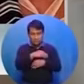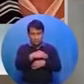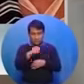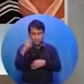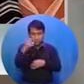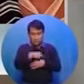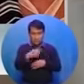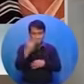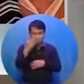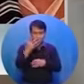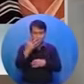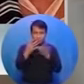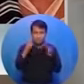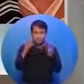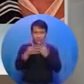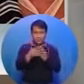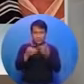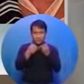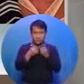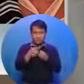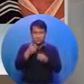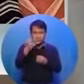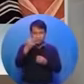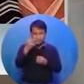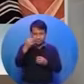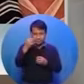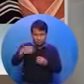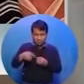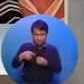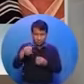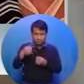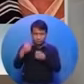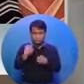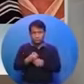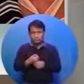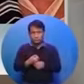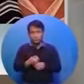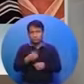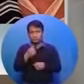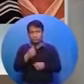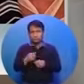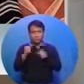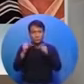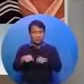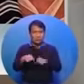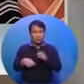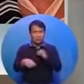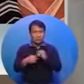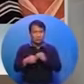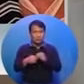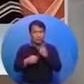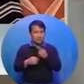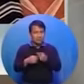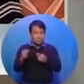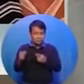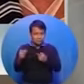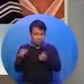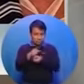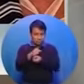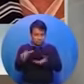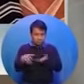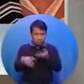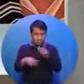around 4.5 years to 6 years imprisonment. No? So yun po ang pwedeng ikaso. Aside from siguro yung mga civil damages po sa